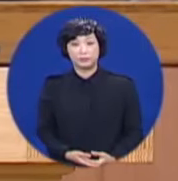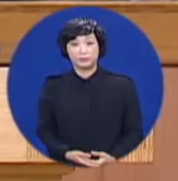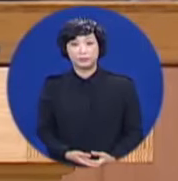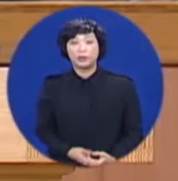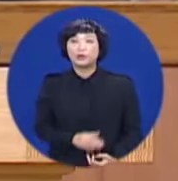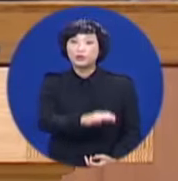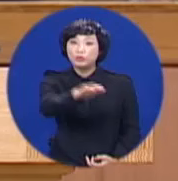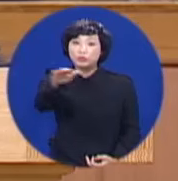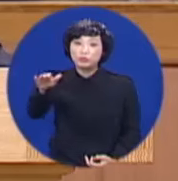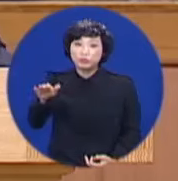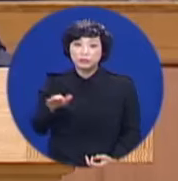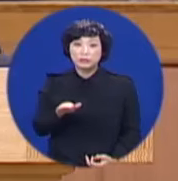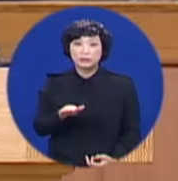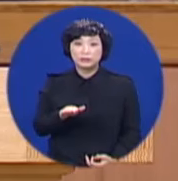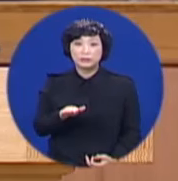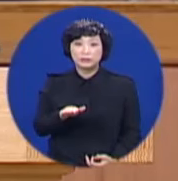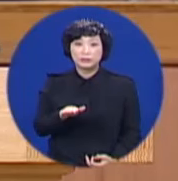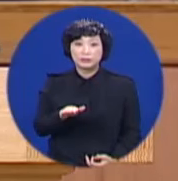그러니까 우리는